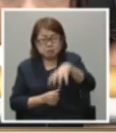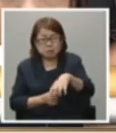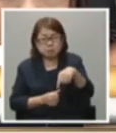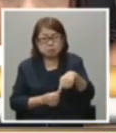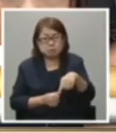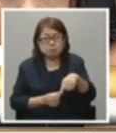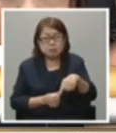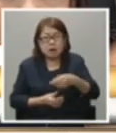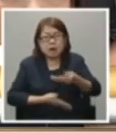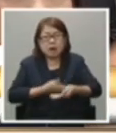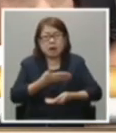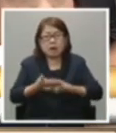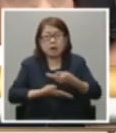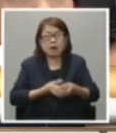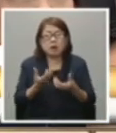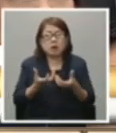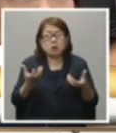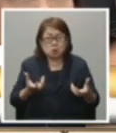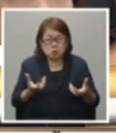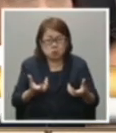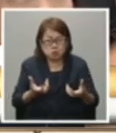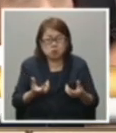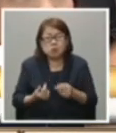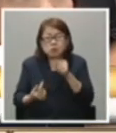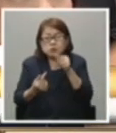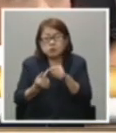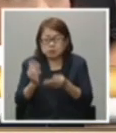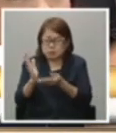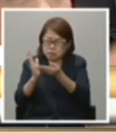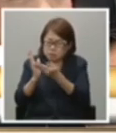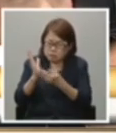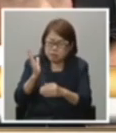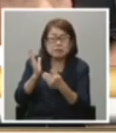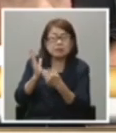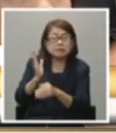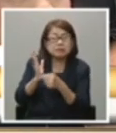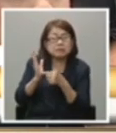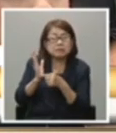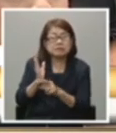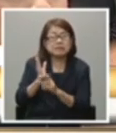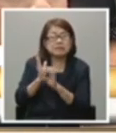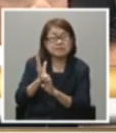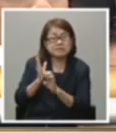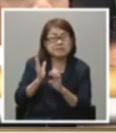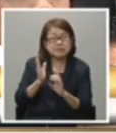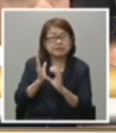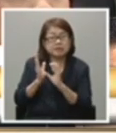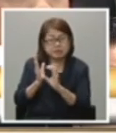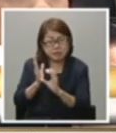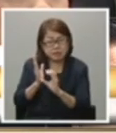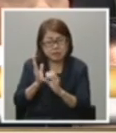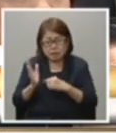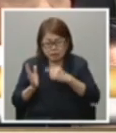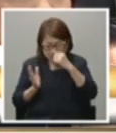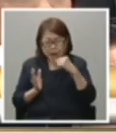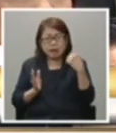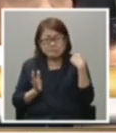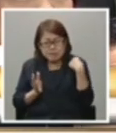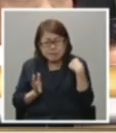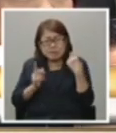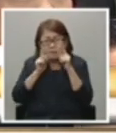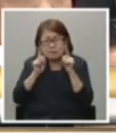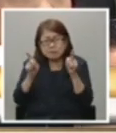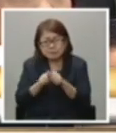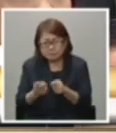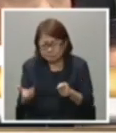น EEC เนี่ยสินค้าไทยอันเดียวกันแบบเดียวกันไม่ส